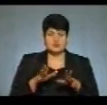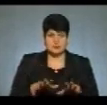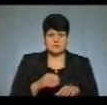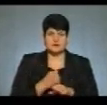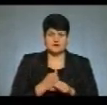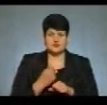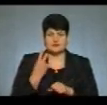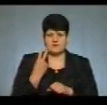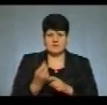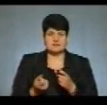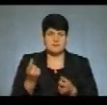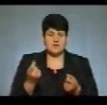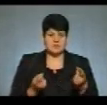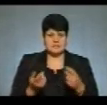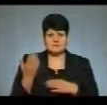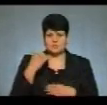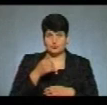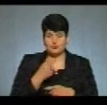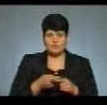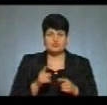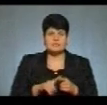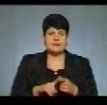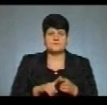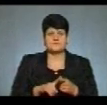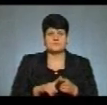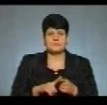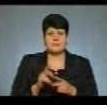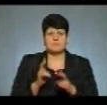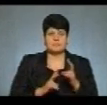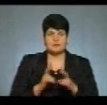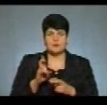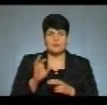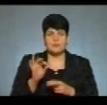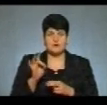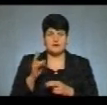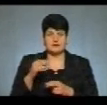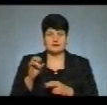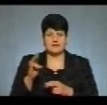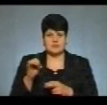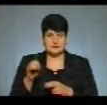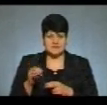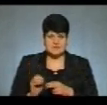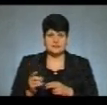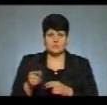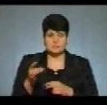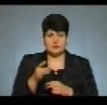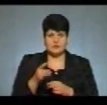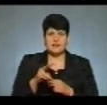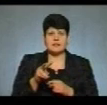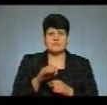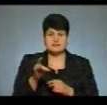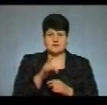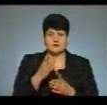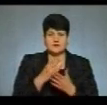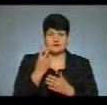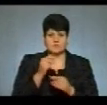два спалахи з минулого року. Це в нас підприємство Бортне, це Тернопільський район, і в Лановецькому районі є